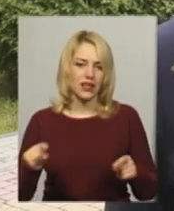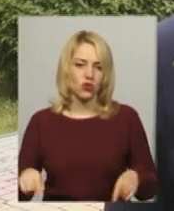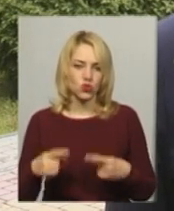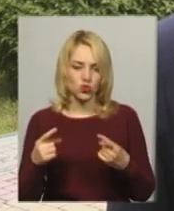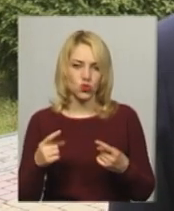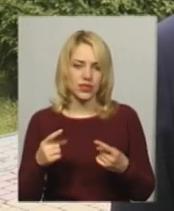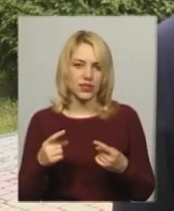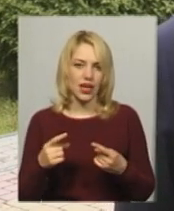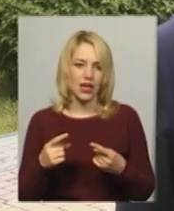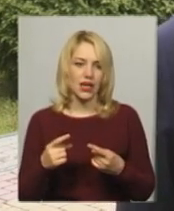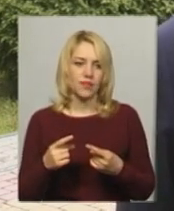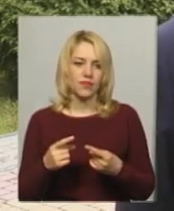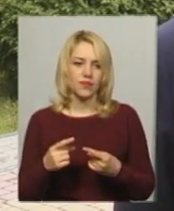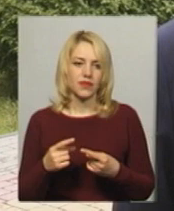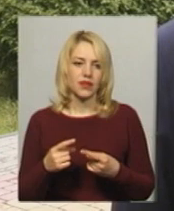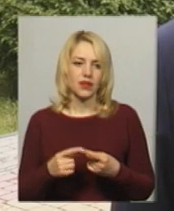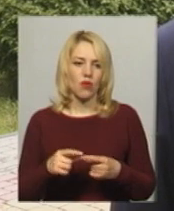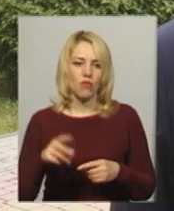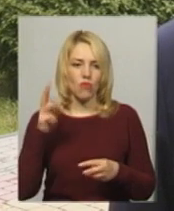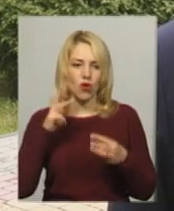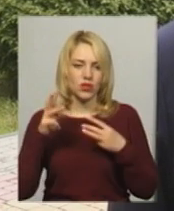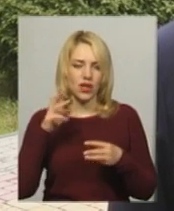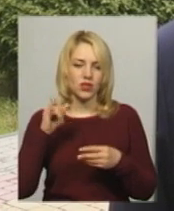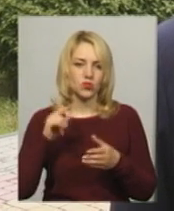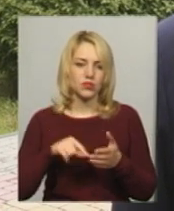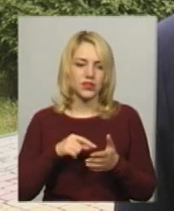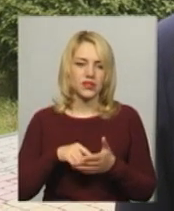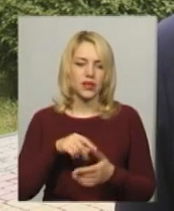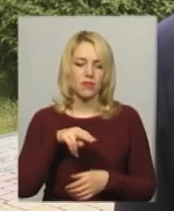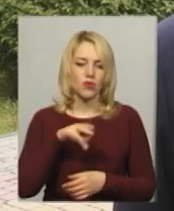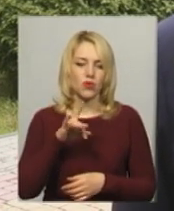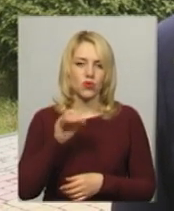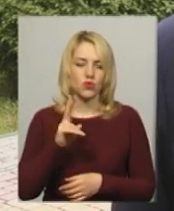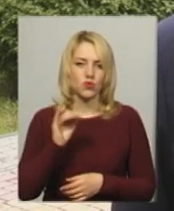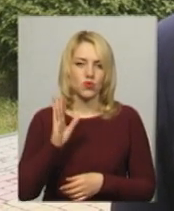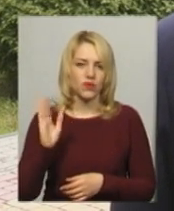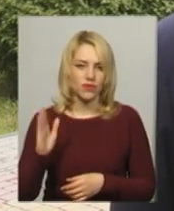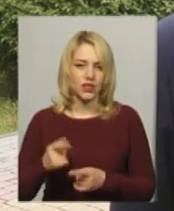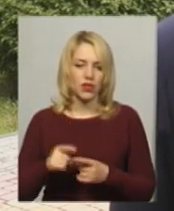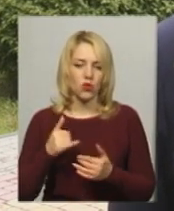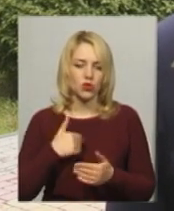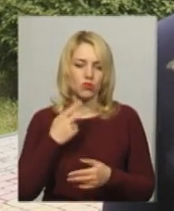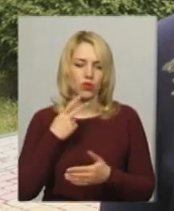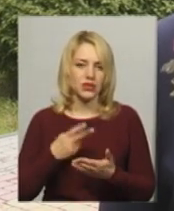реконструкція ілізіону модерн в місті Проскурові. І ми хочемо показати, як